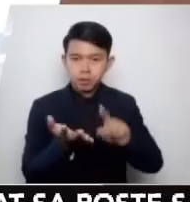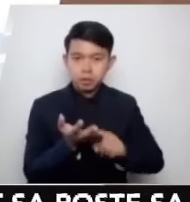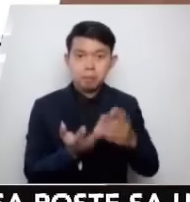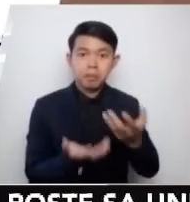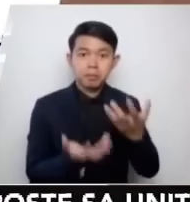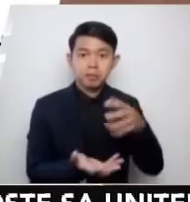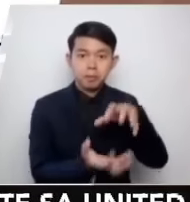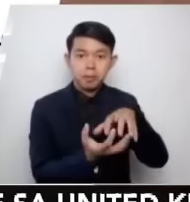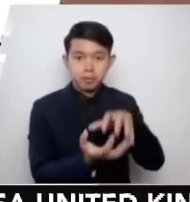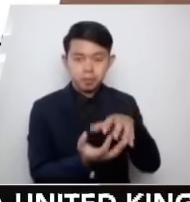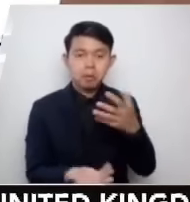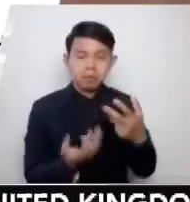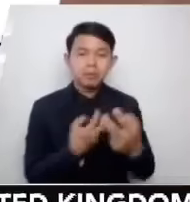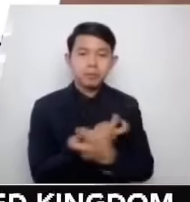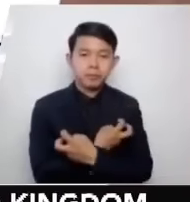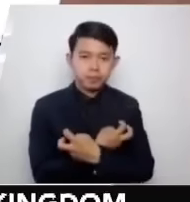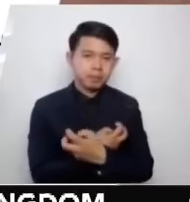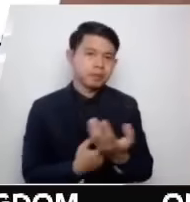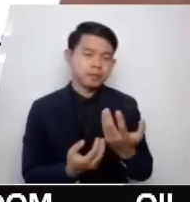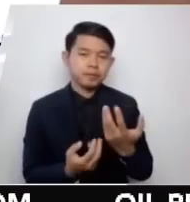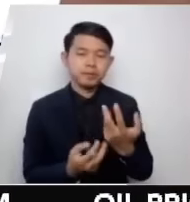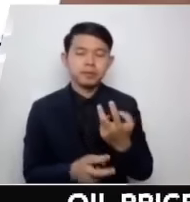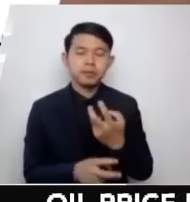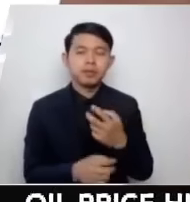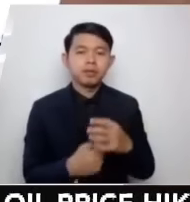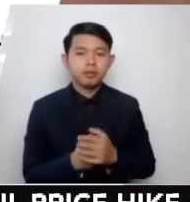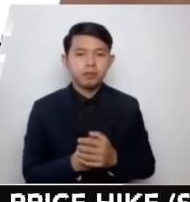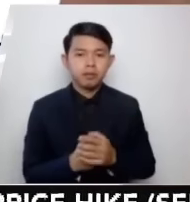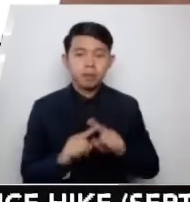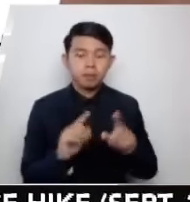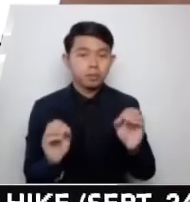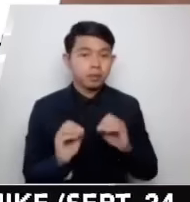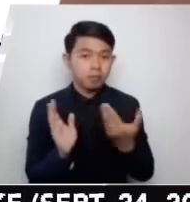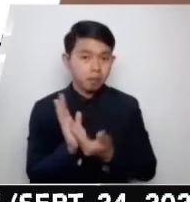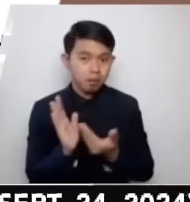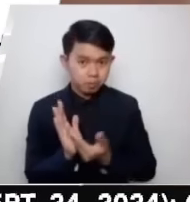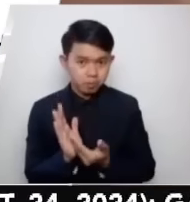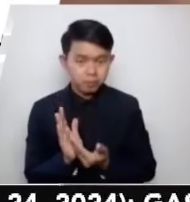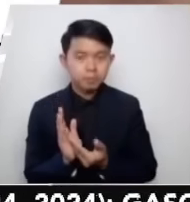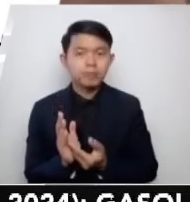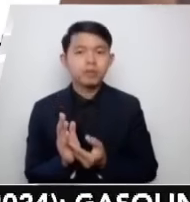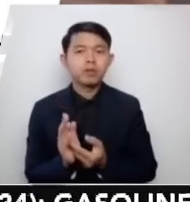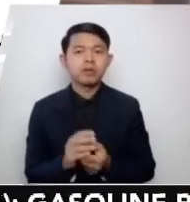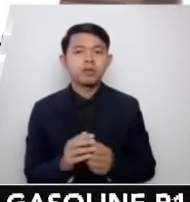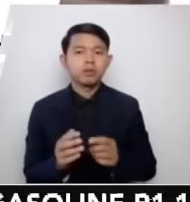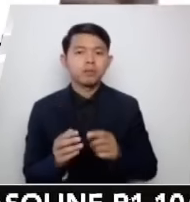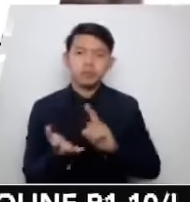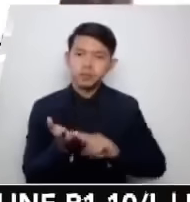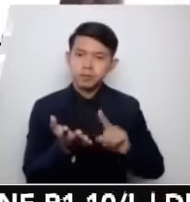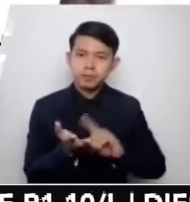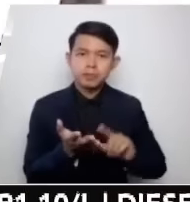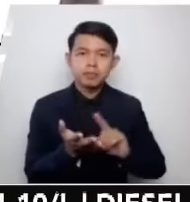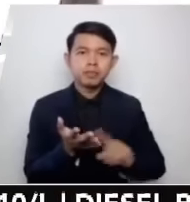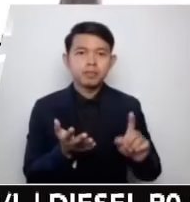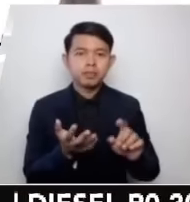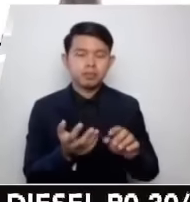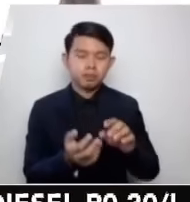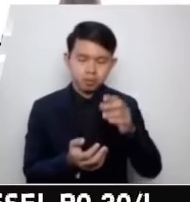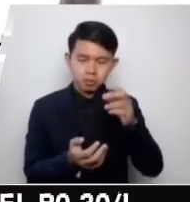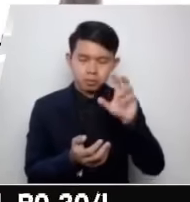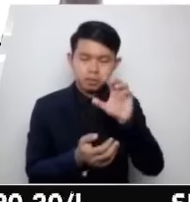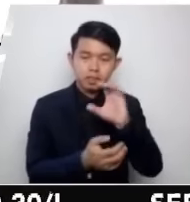gyoy evidence no kung kinsa gyud ang nagbuhat adto. Actually, gi-review na siya sa mga CCTV and